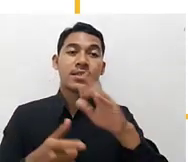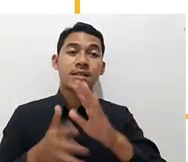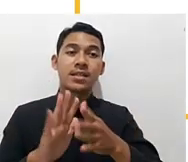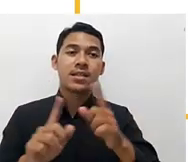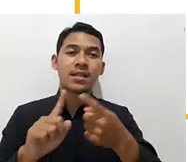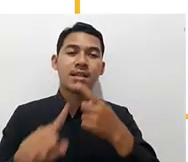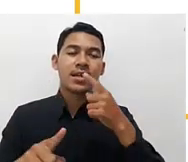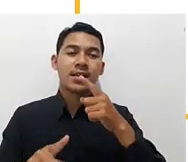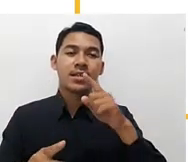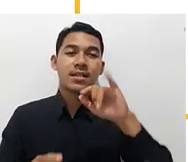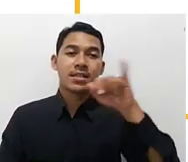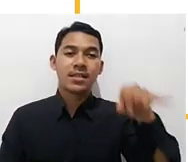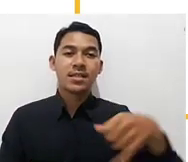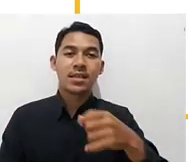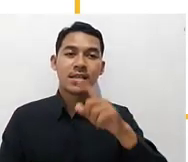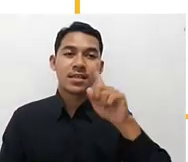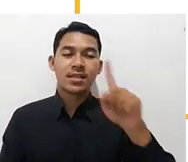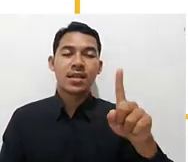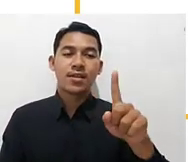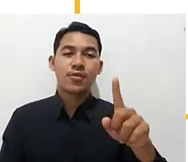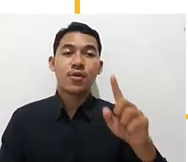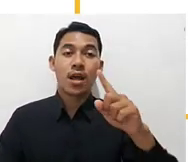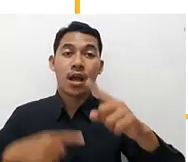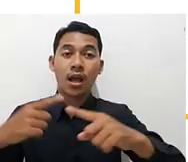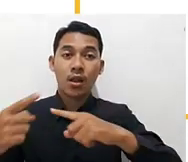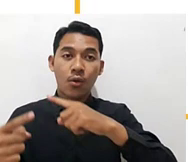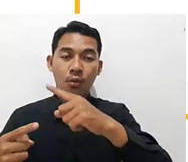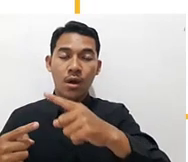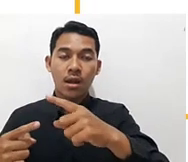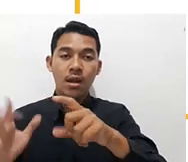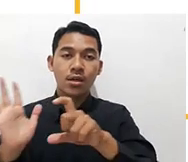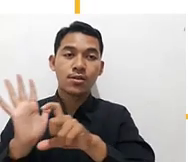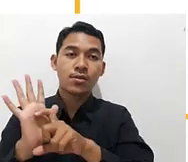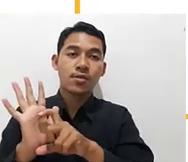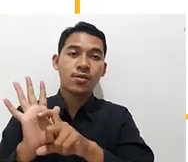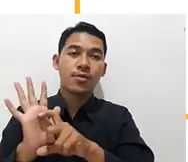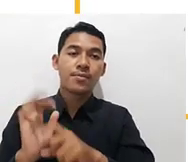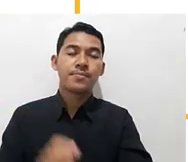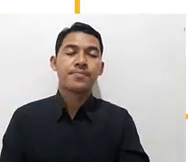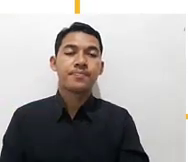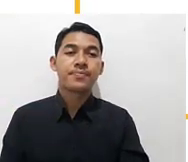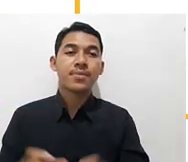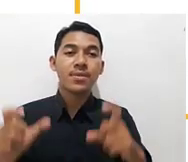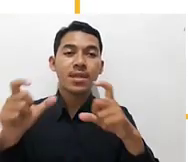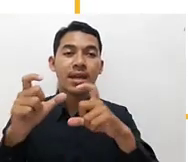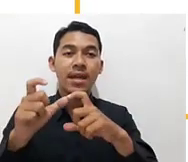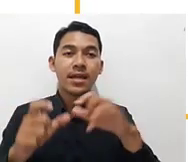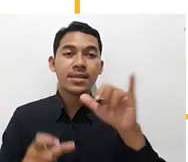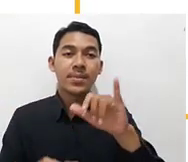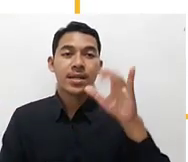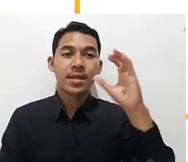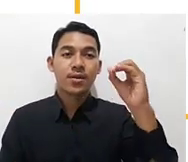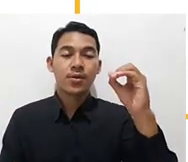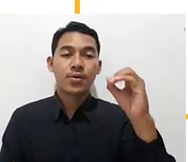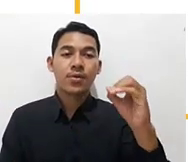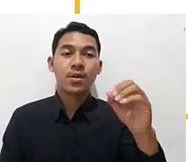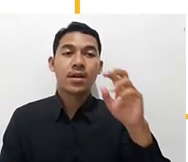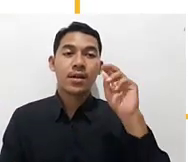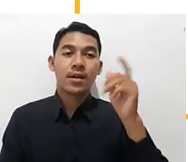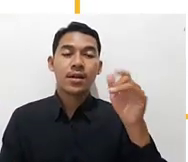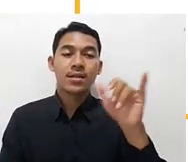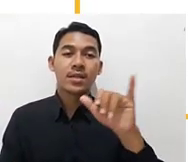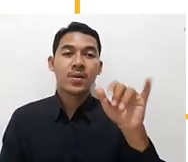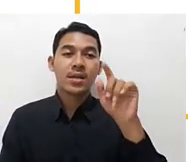ini punya keluaran, di sini misalkan keluarannya adalah berapa nih? Misalkan ketika S-nya sama dengan 0, R-nya sama